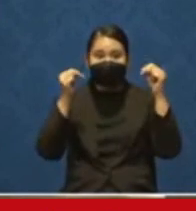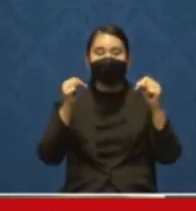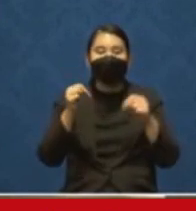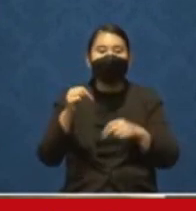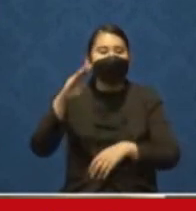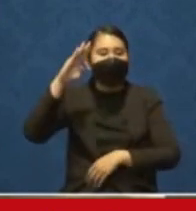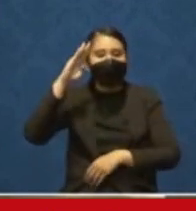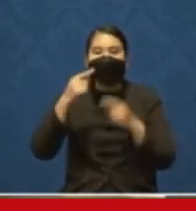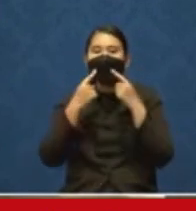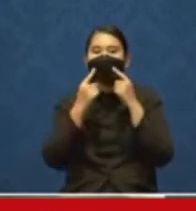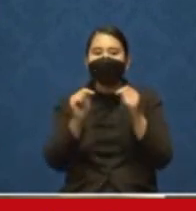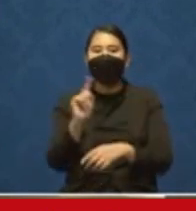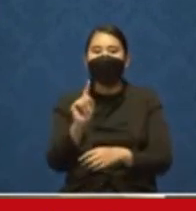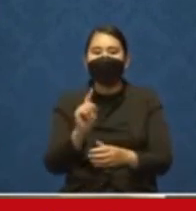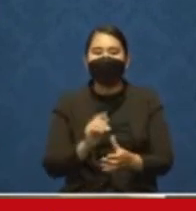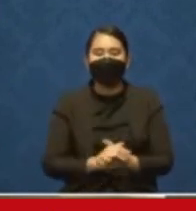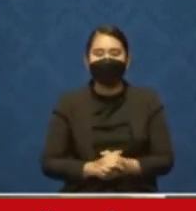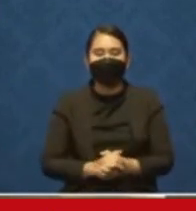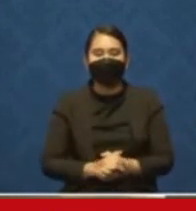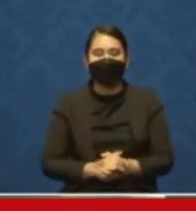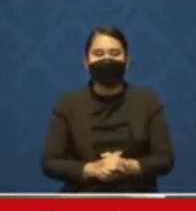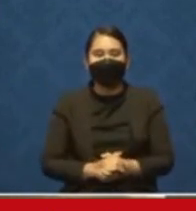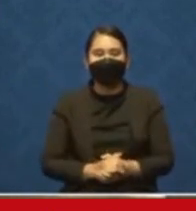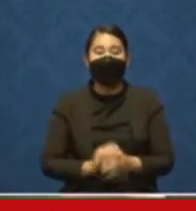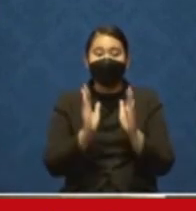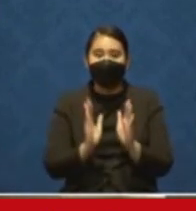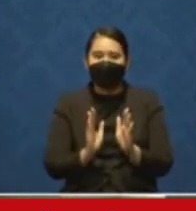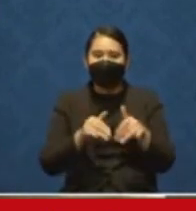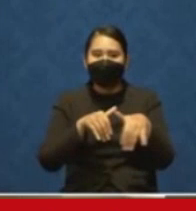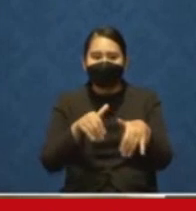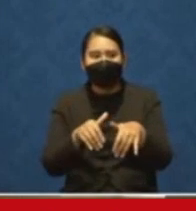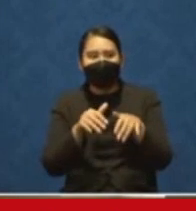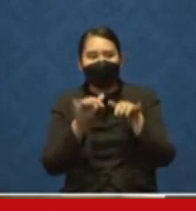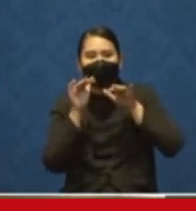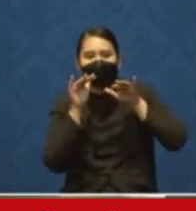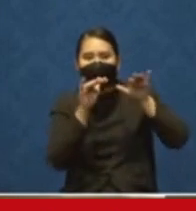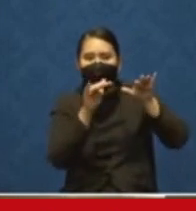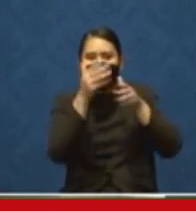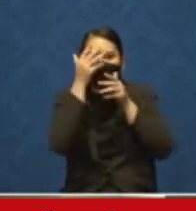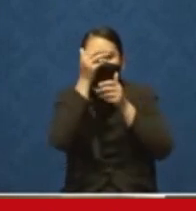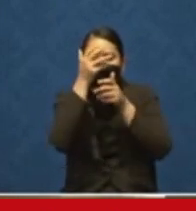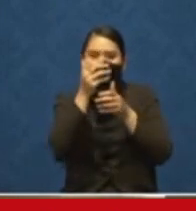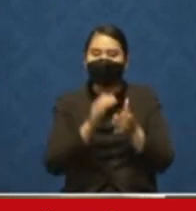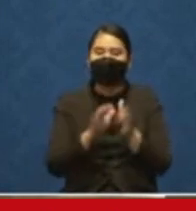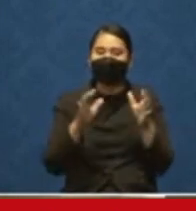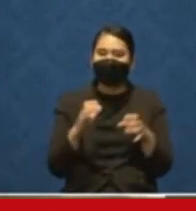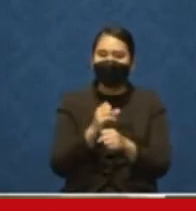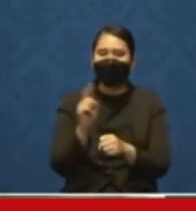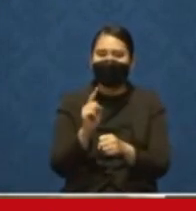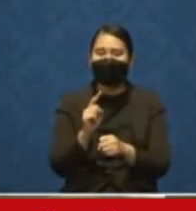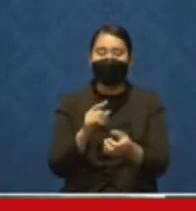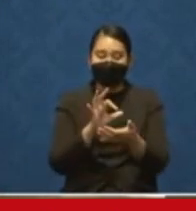ดึงดันอย่างเดียวจนมีวันนี้รู้แล้วถามว่าเรื่องนี้นั่นนายกประยุทธ์ตอบยังไงมี